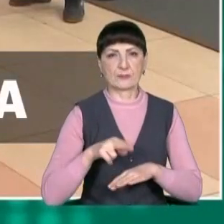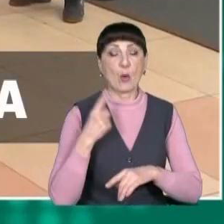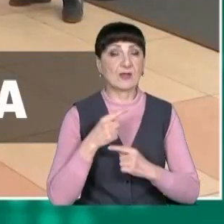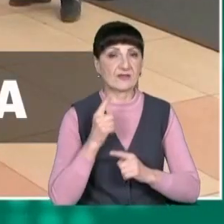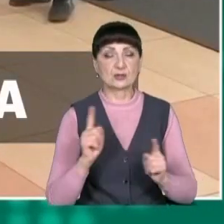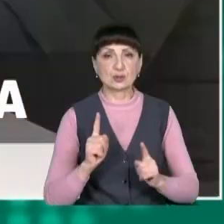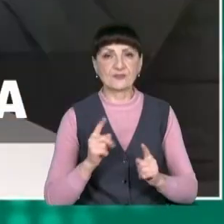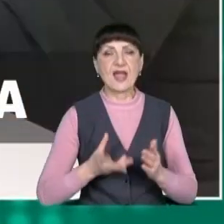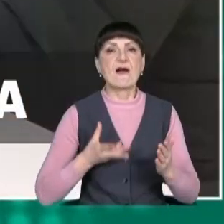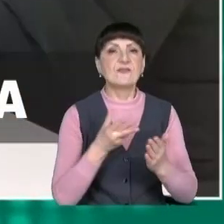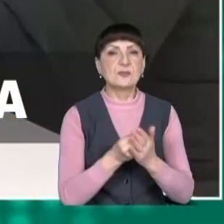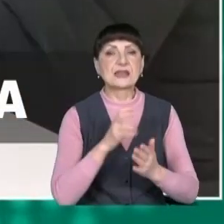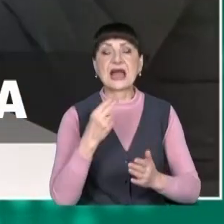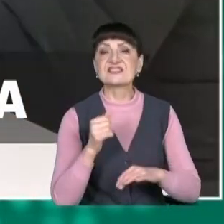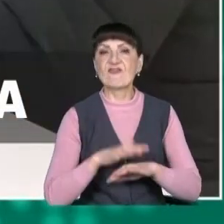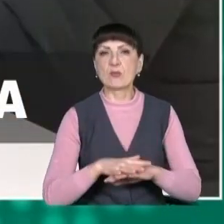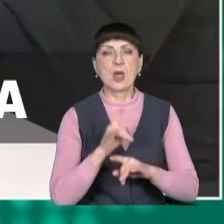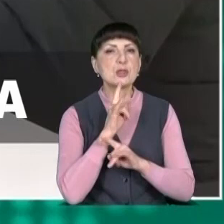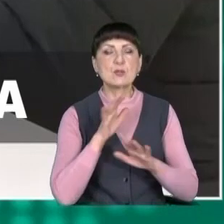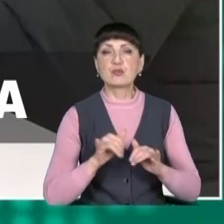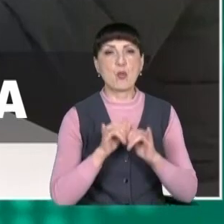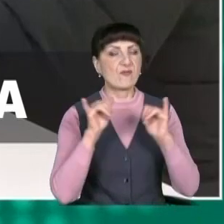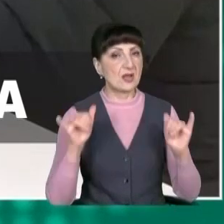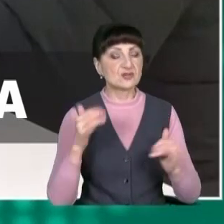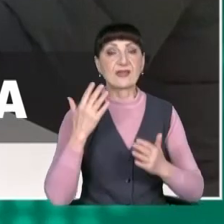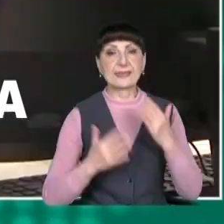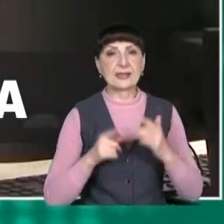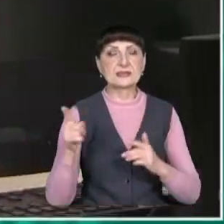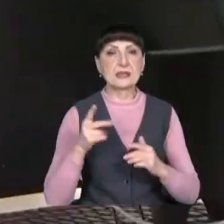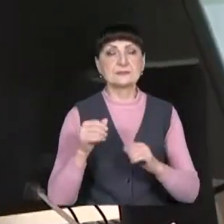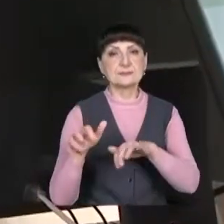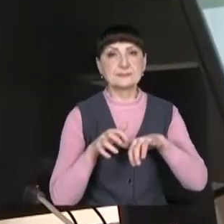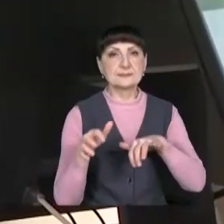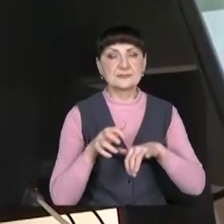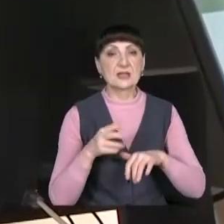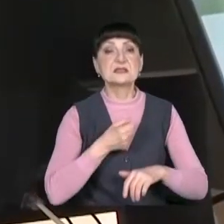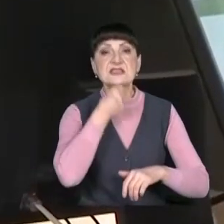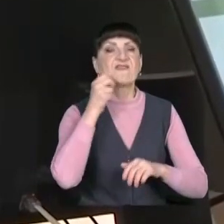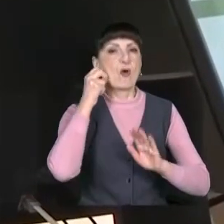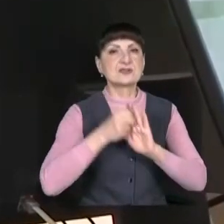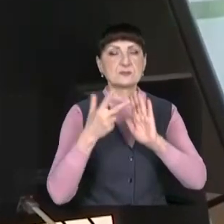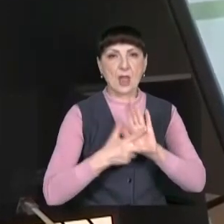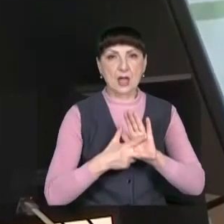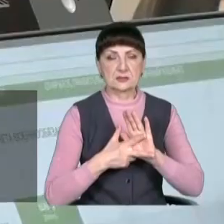отметил, что выплаты из нацфонда не будут увеличиваться, если их не снимать после совершеннолетия.